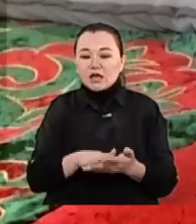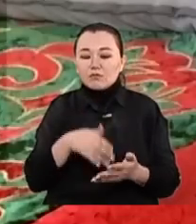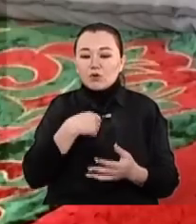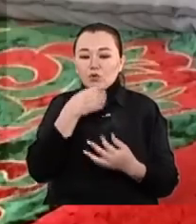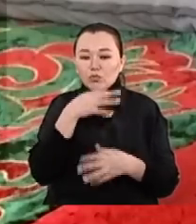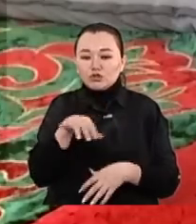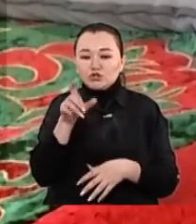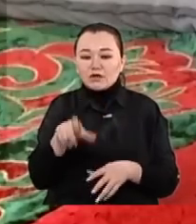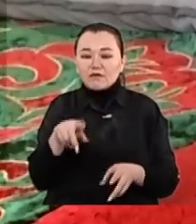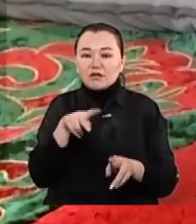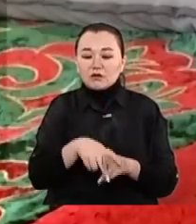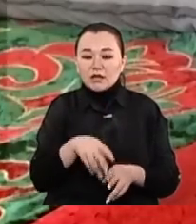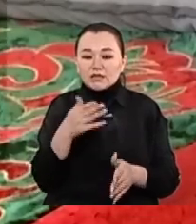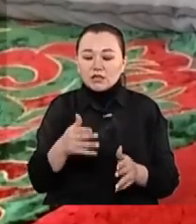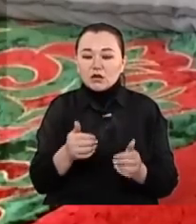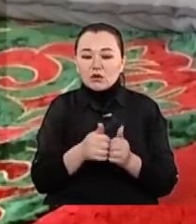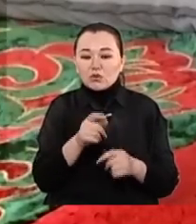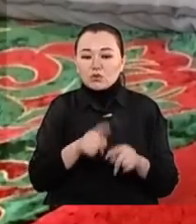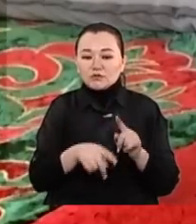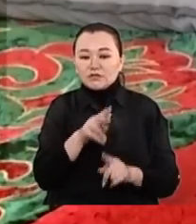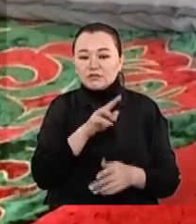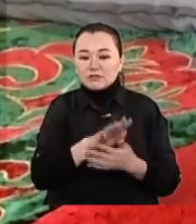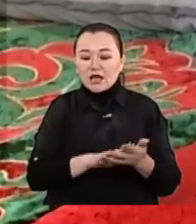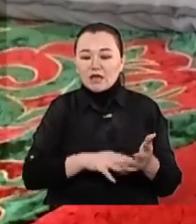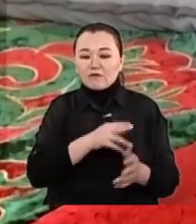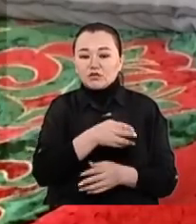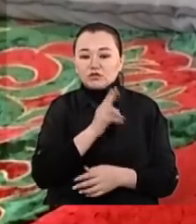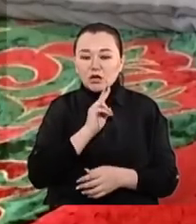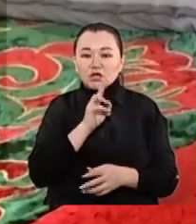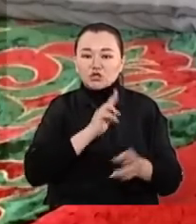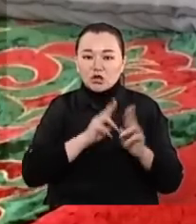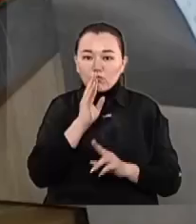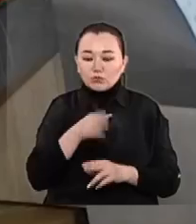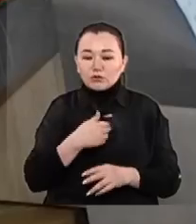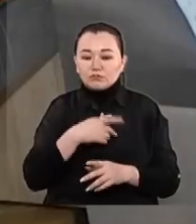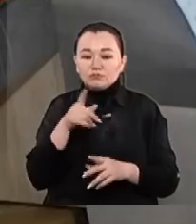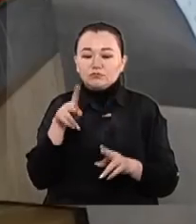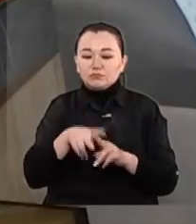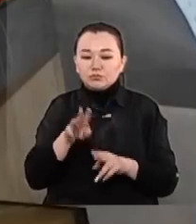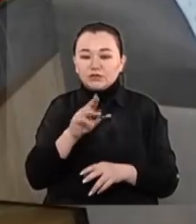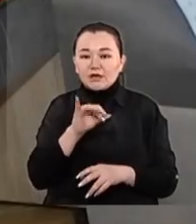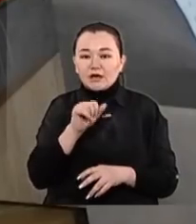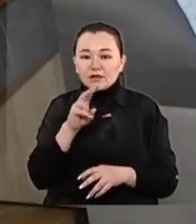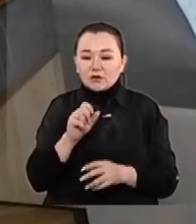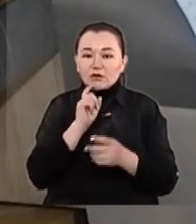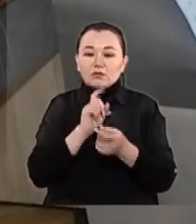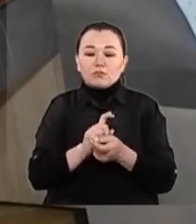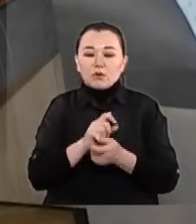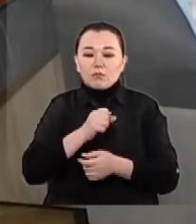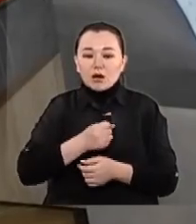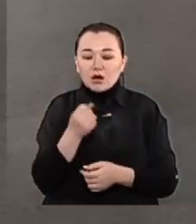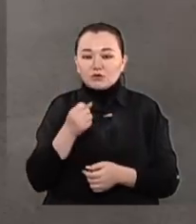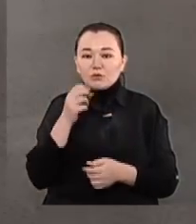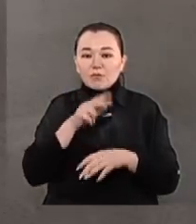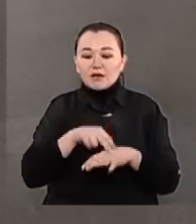келген адамды жатқызамыз. Егер жақын туысқаннан заявление түссе, арыз түссе, біз жатқызамыз деп айтты. Ал Диананың қарбаласта құрбысына